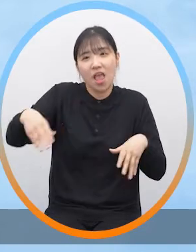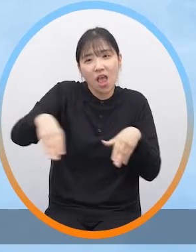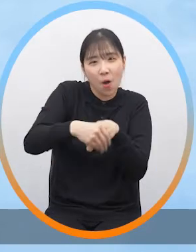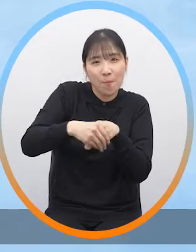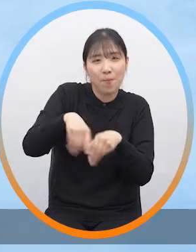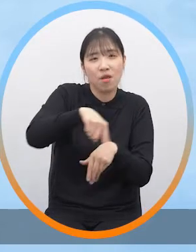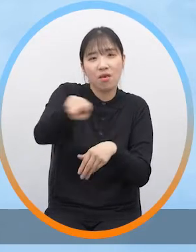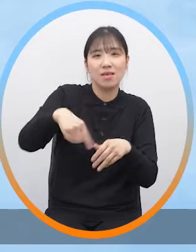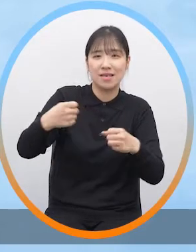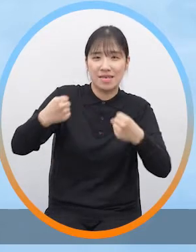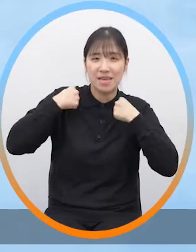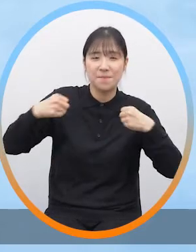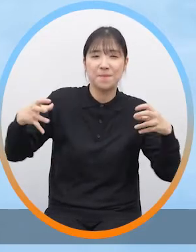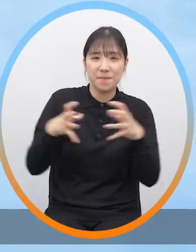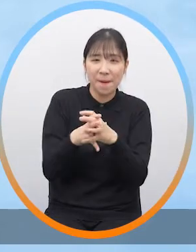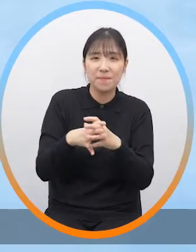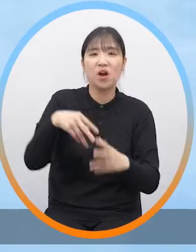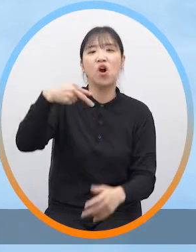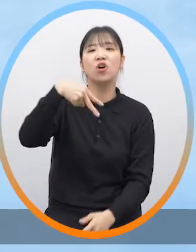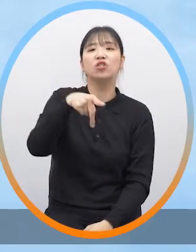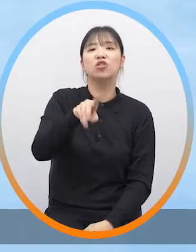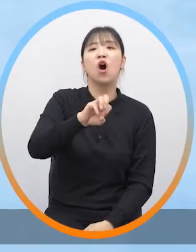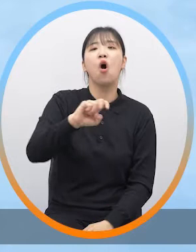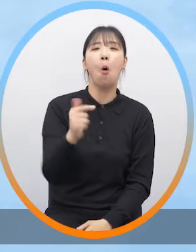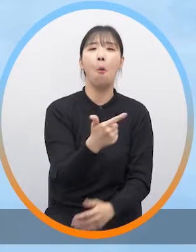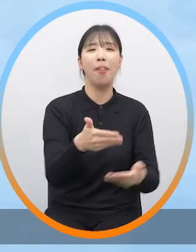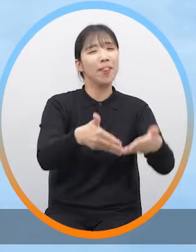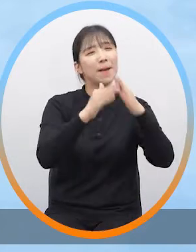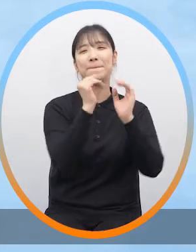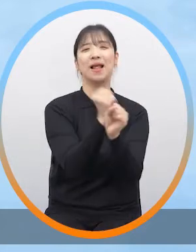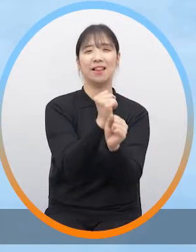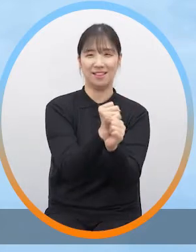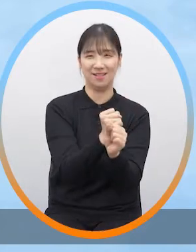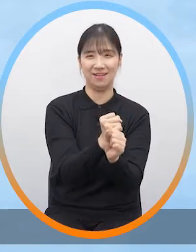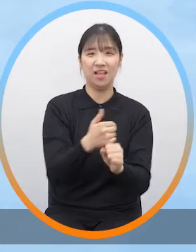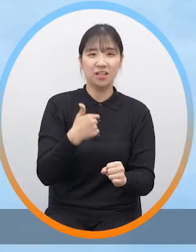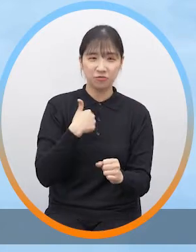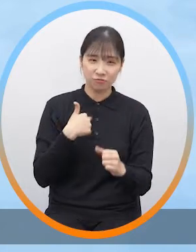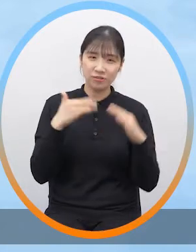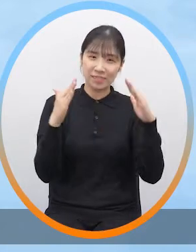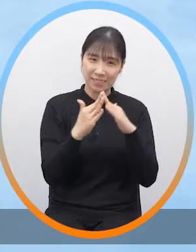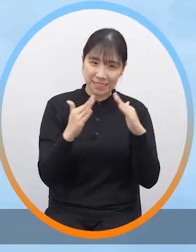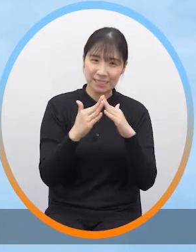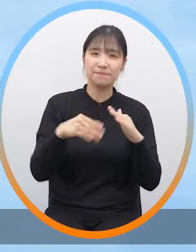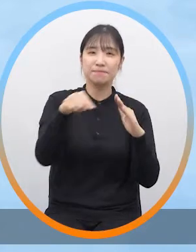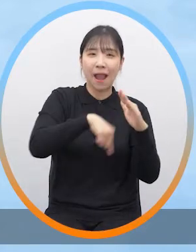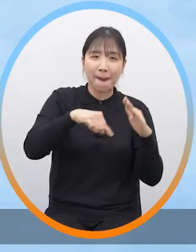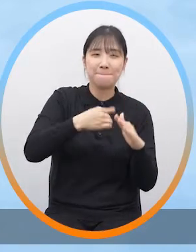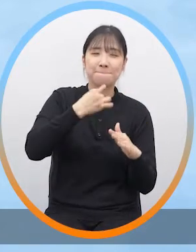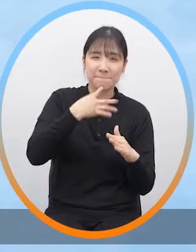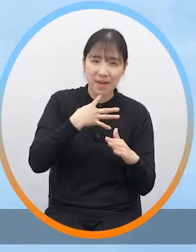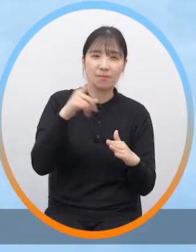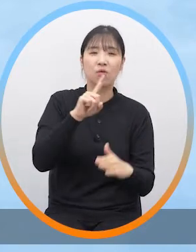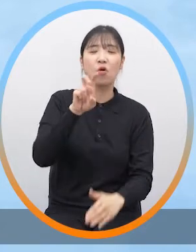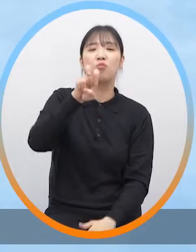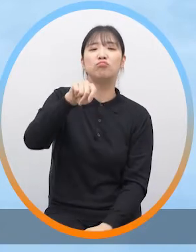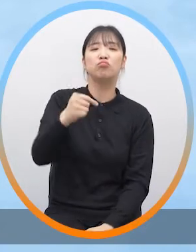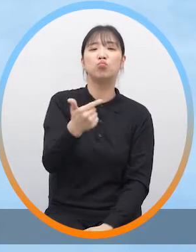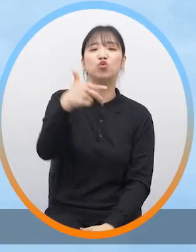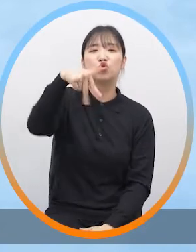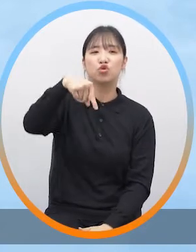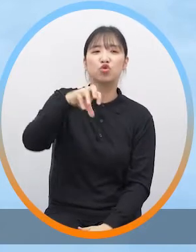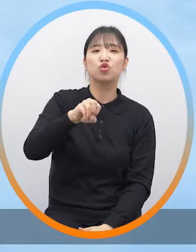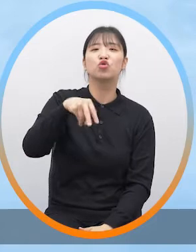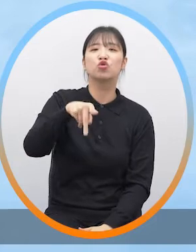관계에 있는 문중들이 힘을 합쳐서 하나의 서원을 만듭니다. 그래서 자기 집안만의 서원, 그걸 보통 문중서원이라고